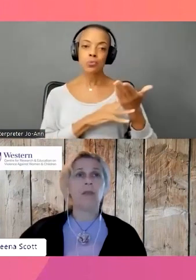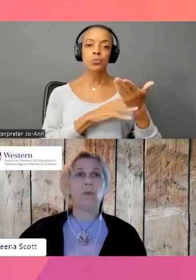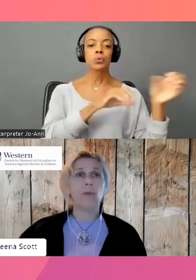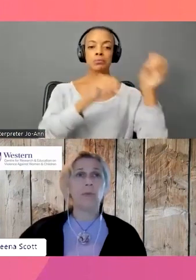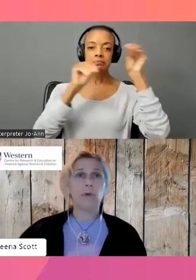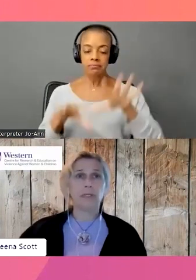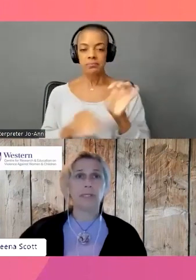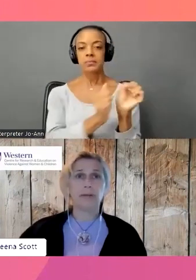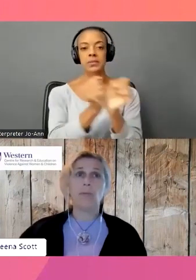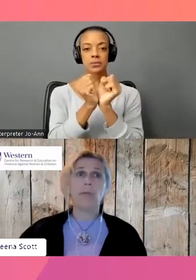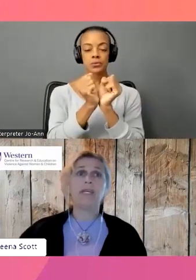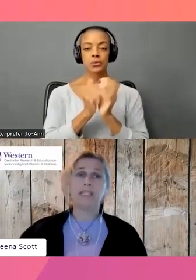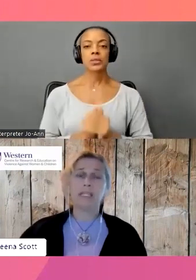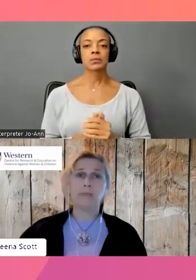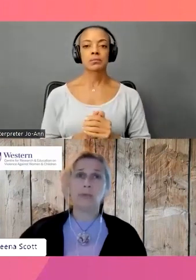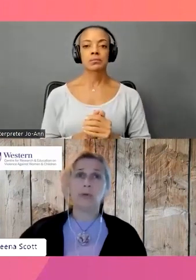l'esclavage.